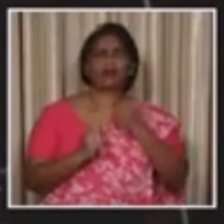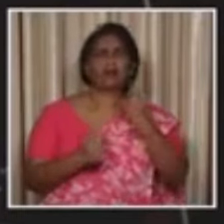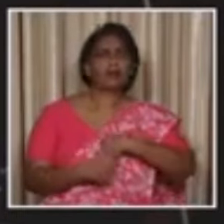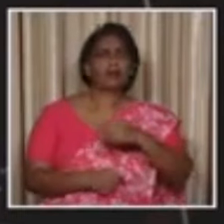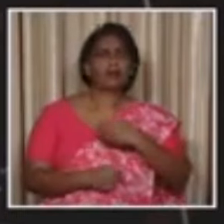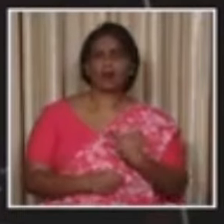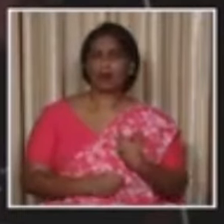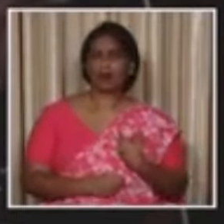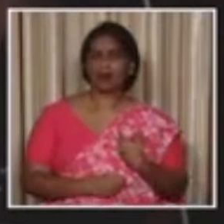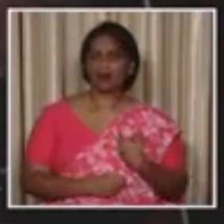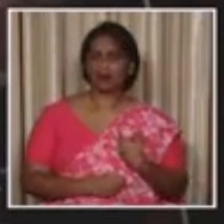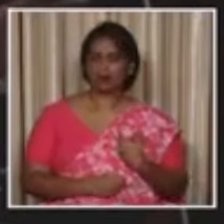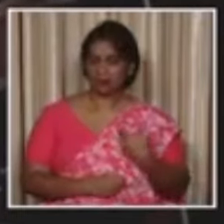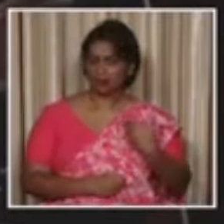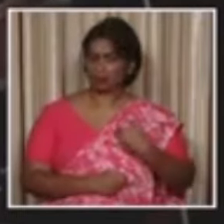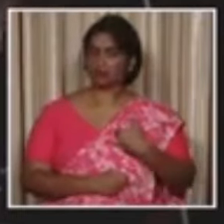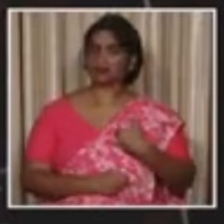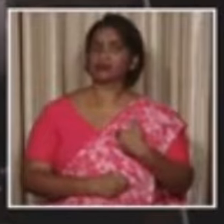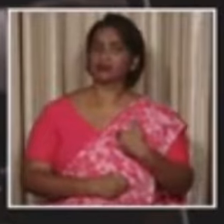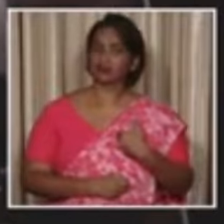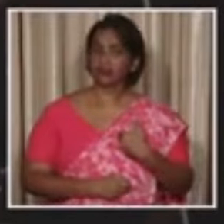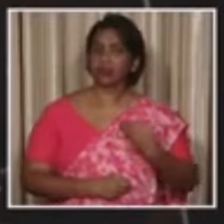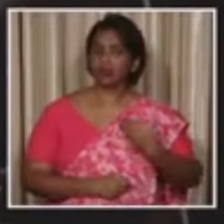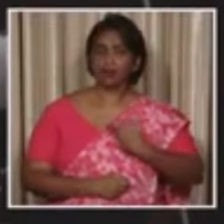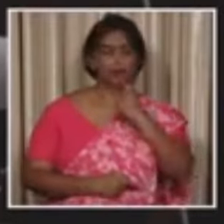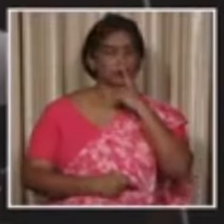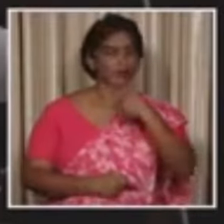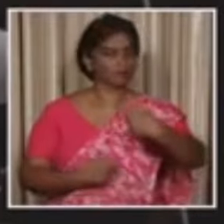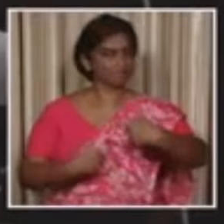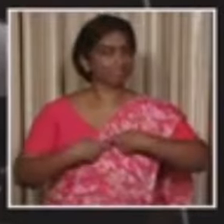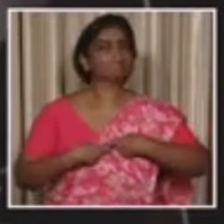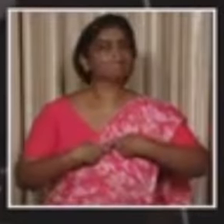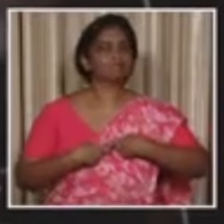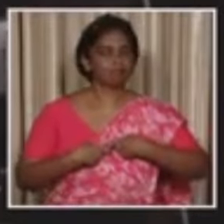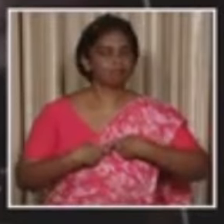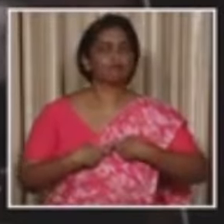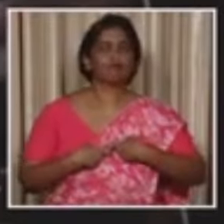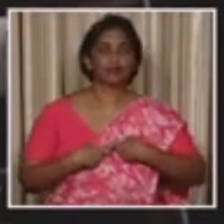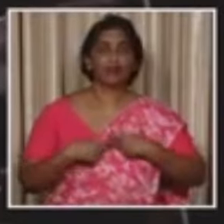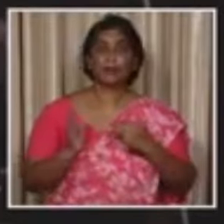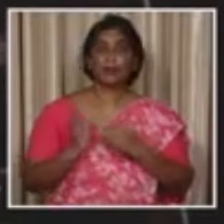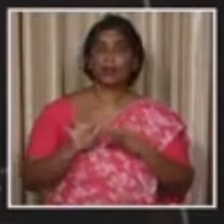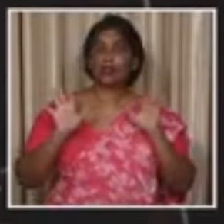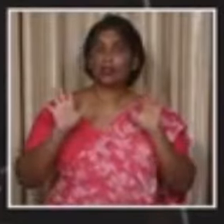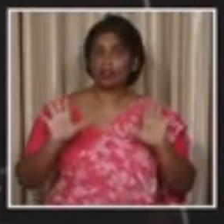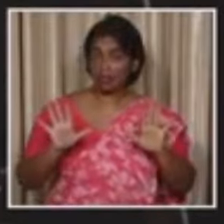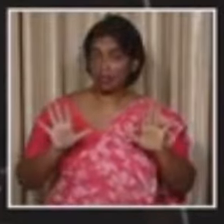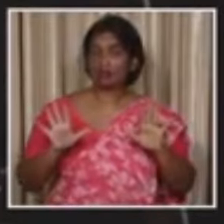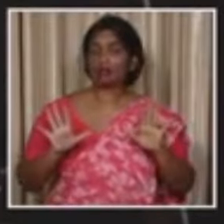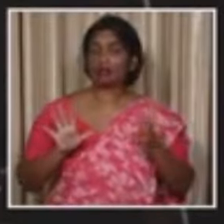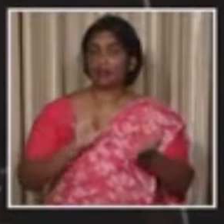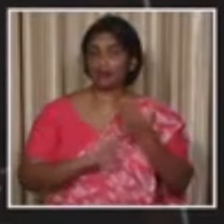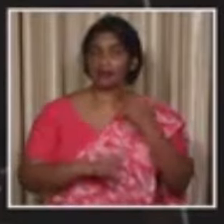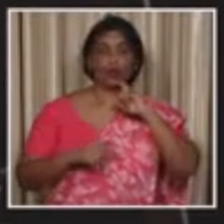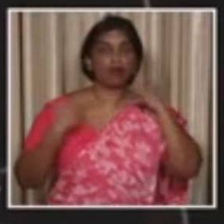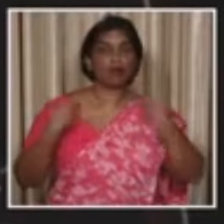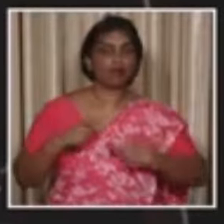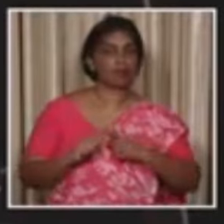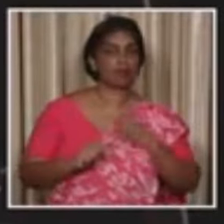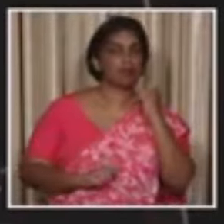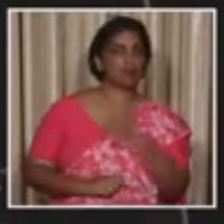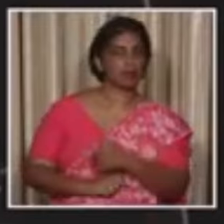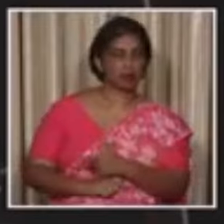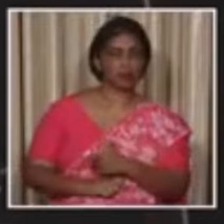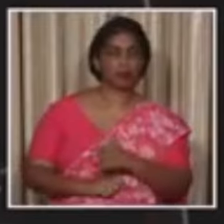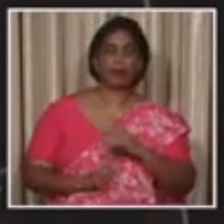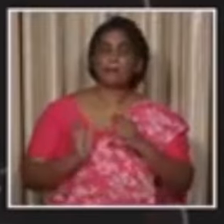වැරද්ද? හේෂවිතානගේව කටවහල්ලා නවත්තලා දාන්න මිලියන 10කට වැඩිය නීතිඥවරුන්ට ගෙවනවා.